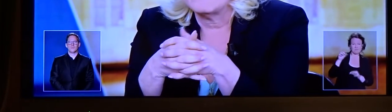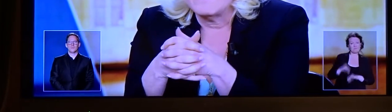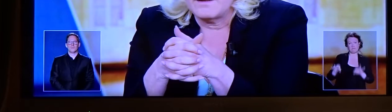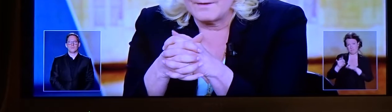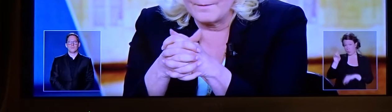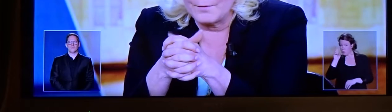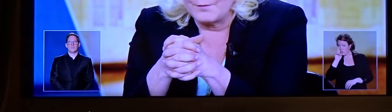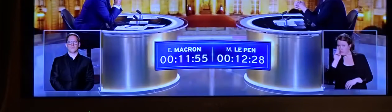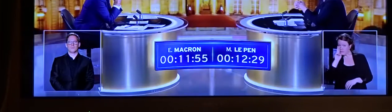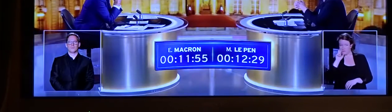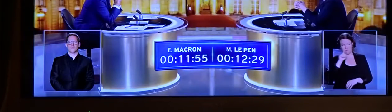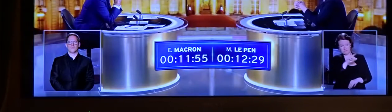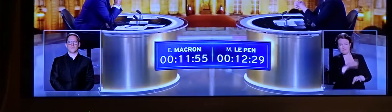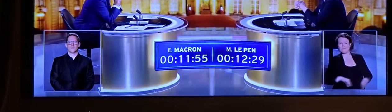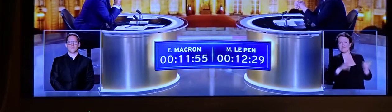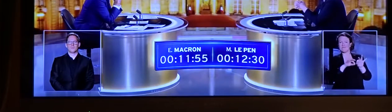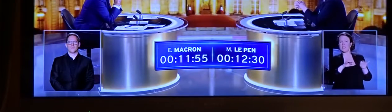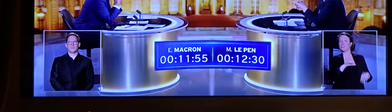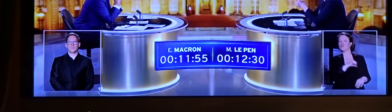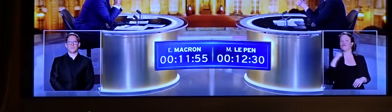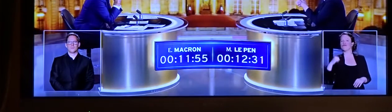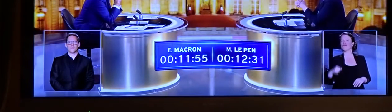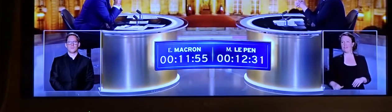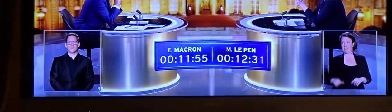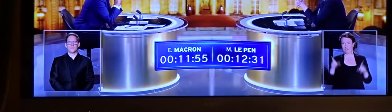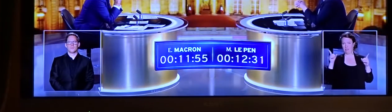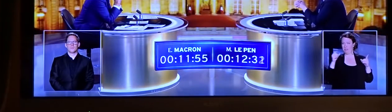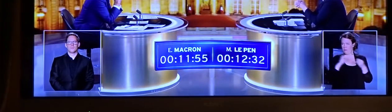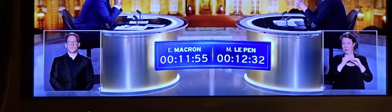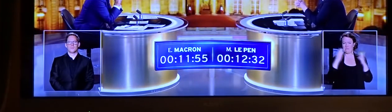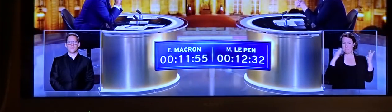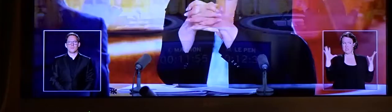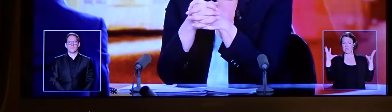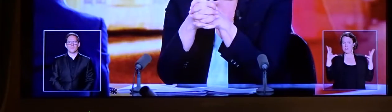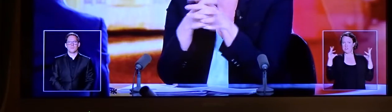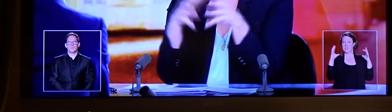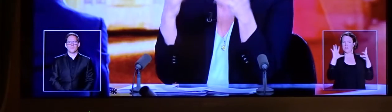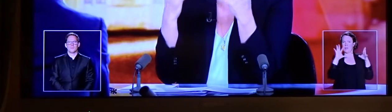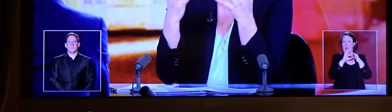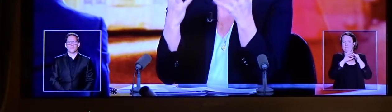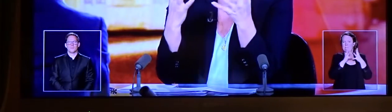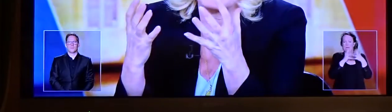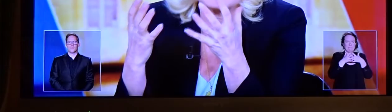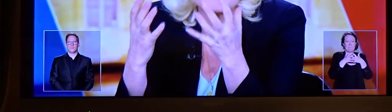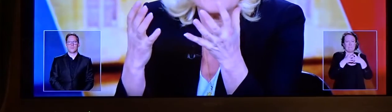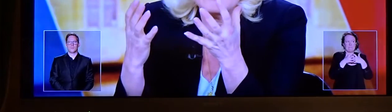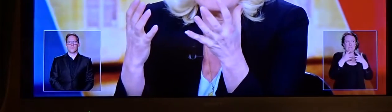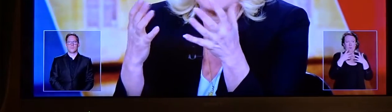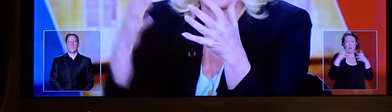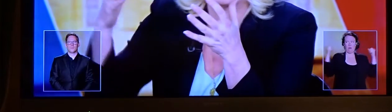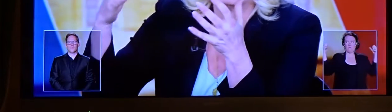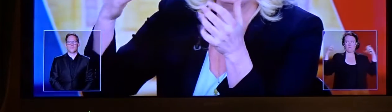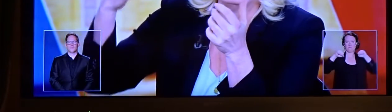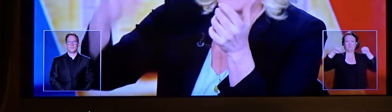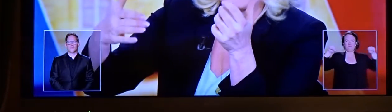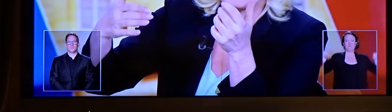Chine deviennent des alliés si étroits qu'ils constituent demain, parce que c'est ça aussi, gouverner,